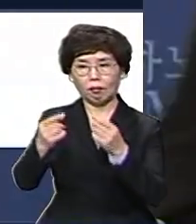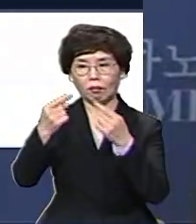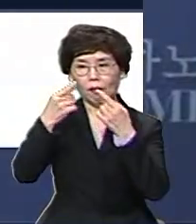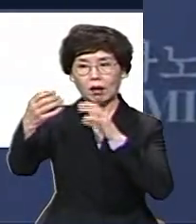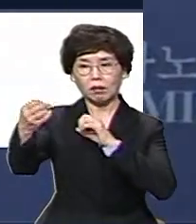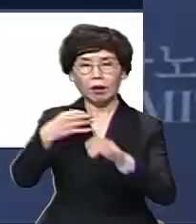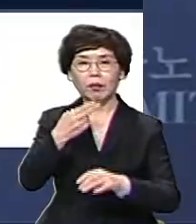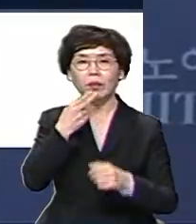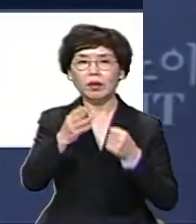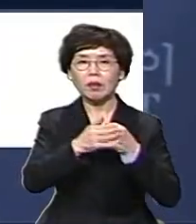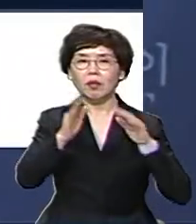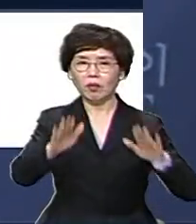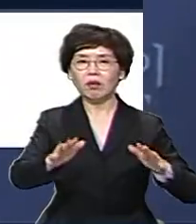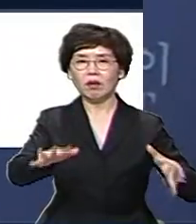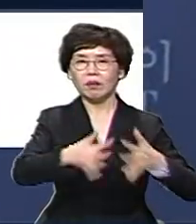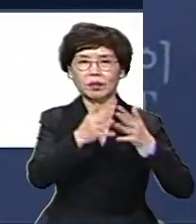시설을